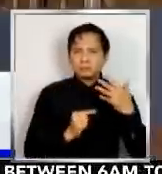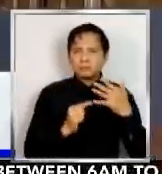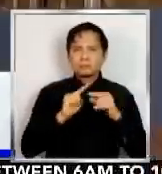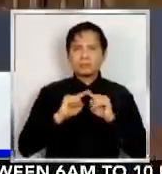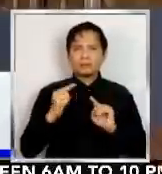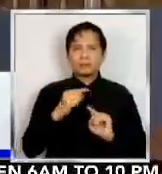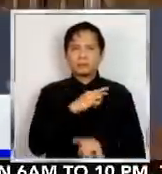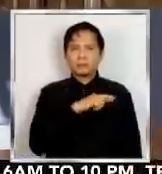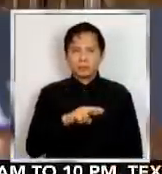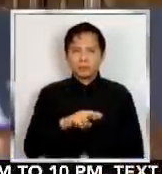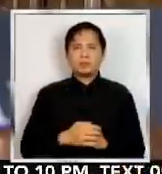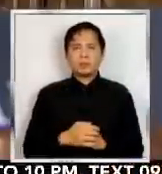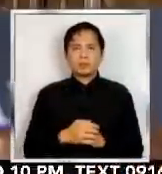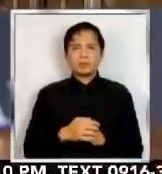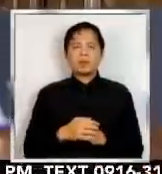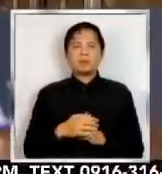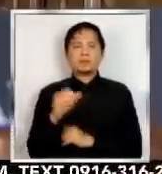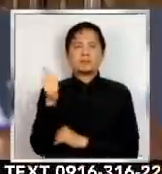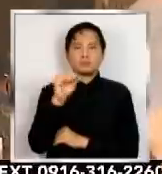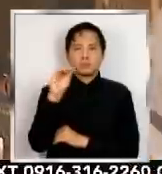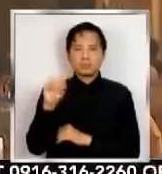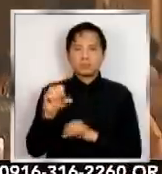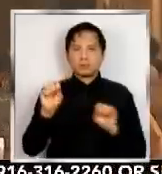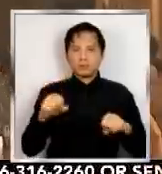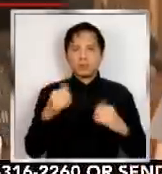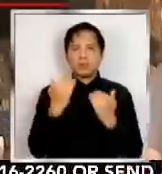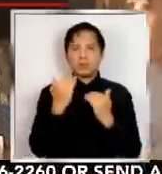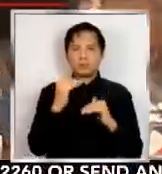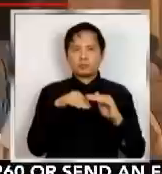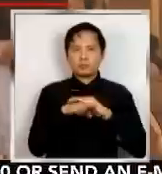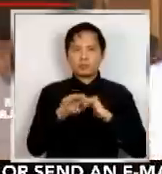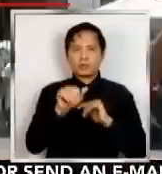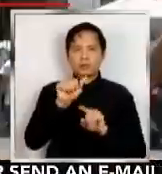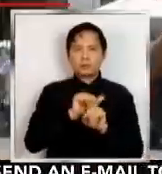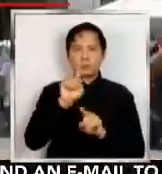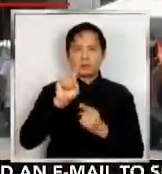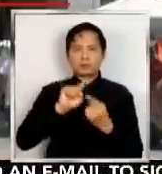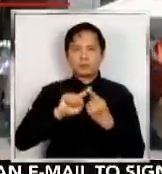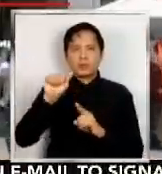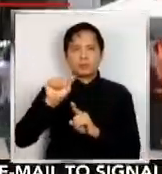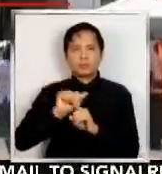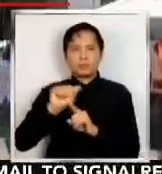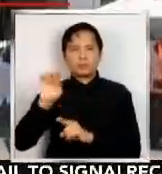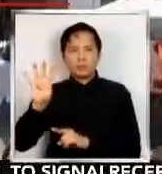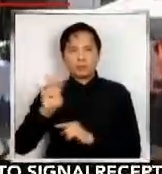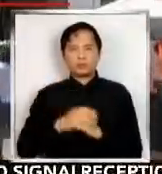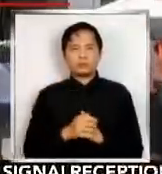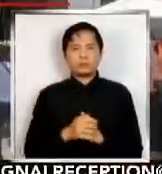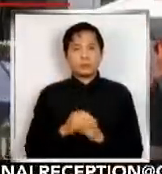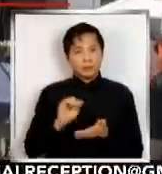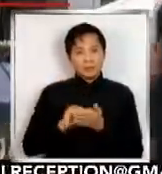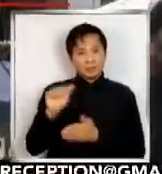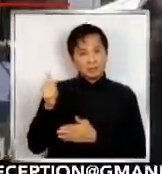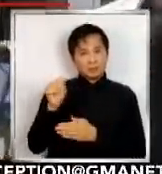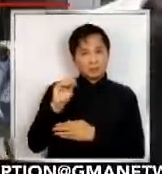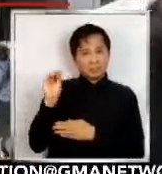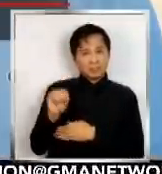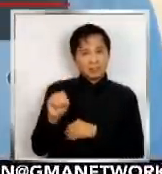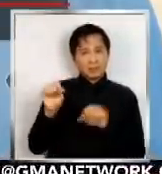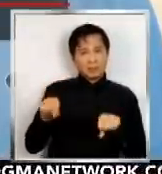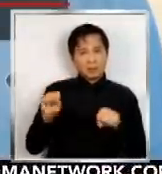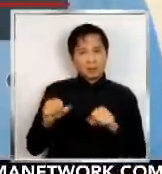4. Bukod sa isang beses isang araw at hanggang 10% capacity, bawal din ang pagtitipon sa labas ng simbahan o